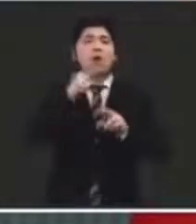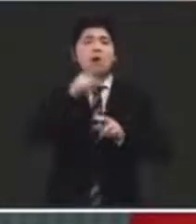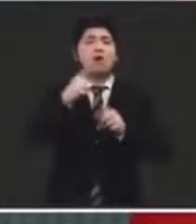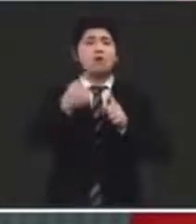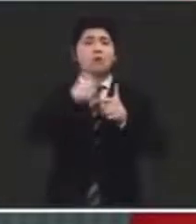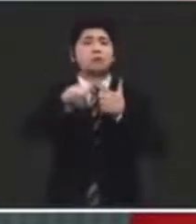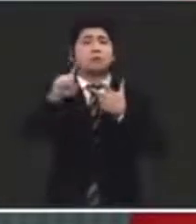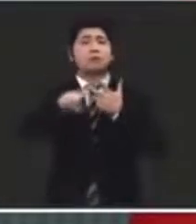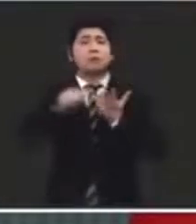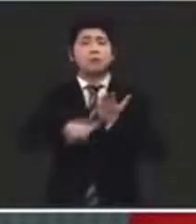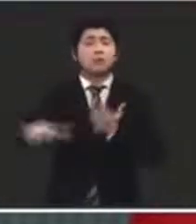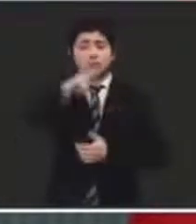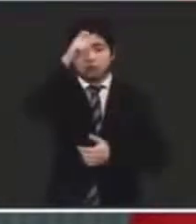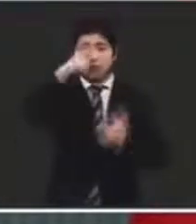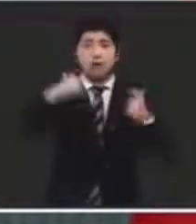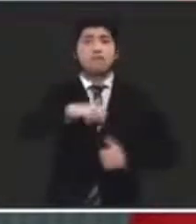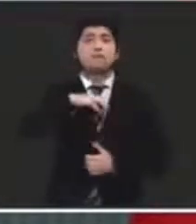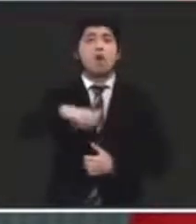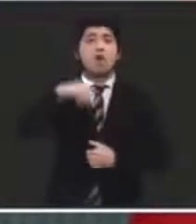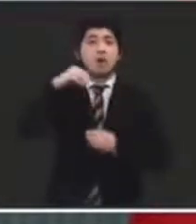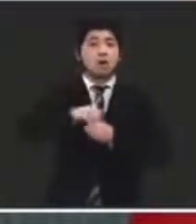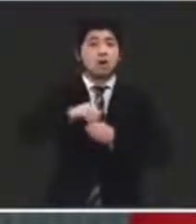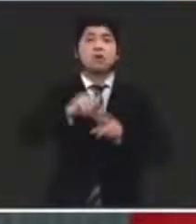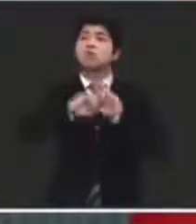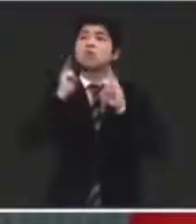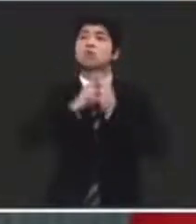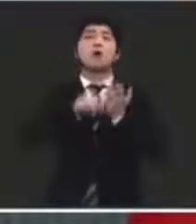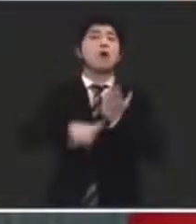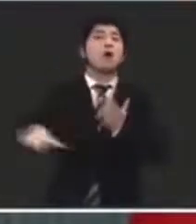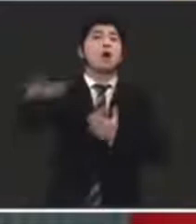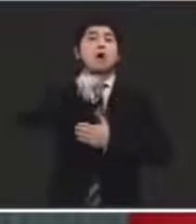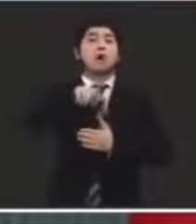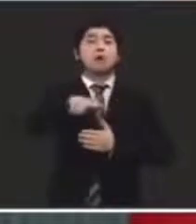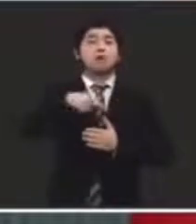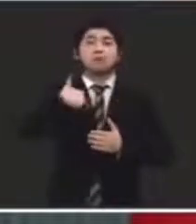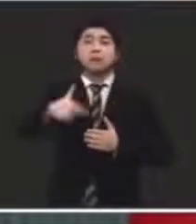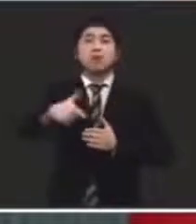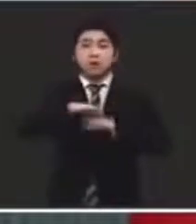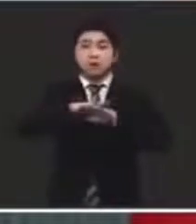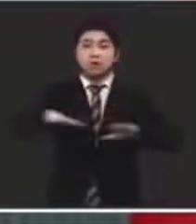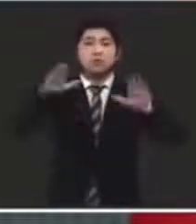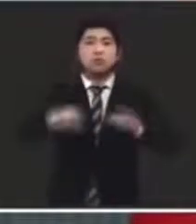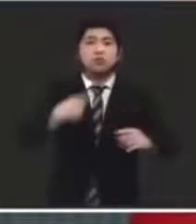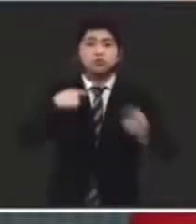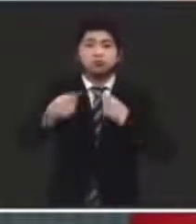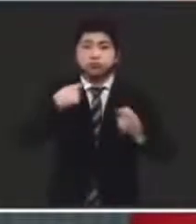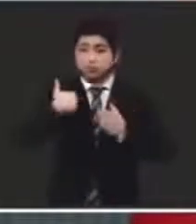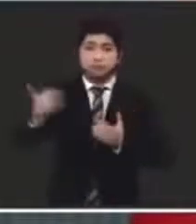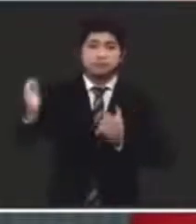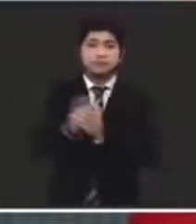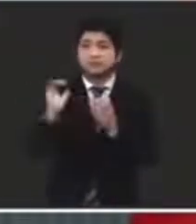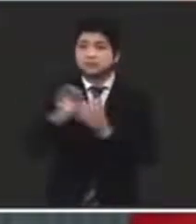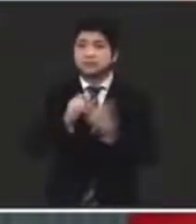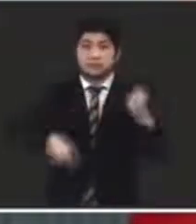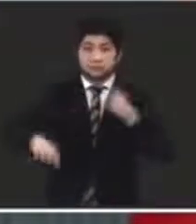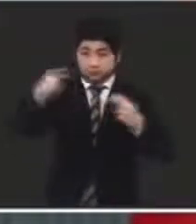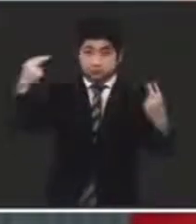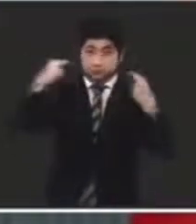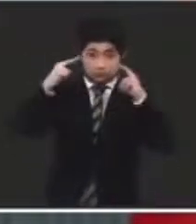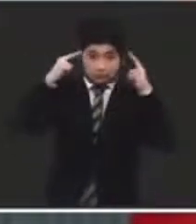Türkiye'nin bölgesinde ve dünyada oynadığı arabulucu role dikkat çektik